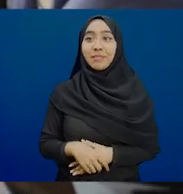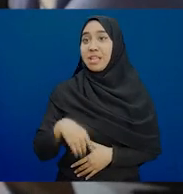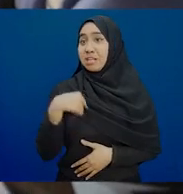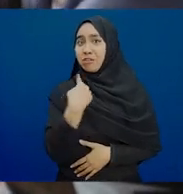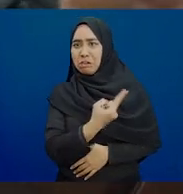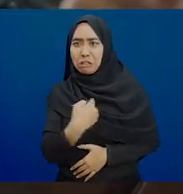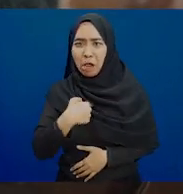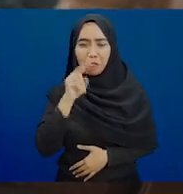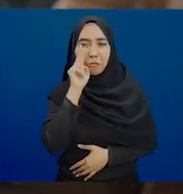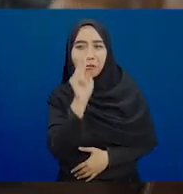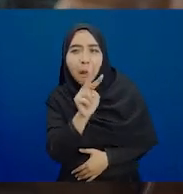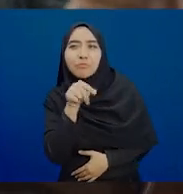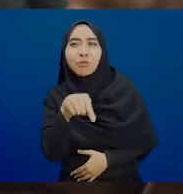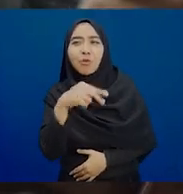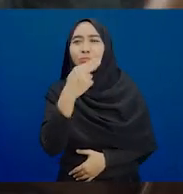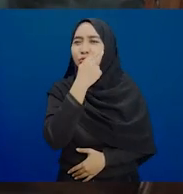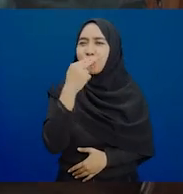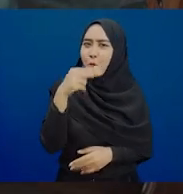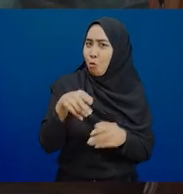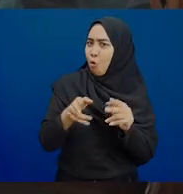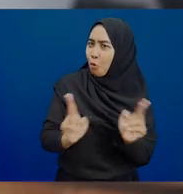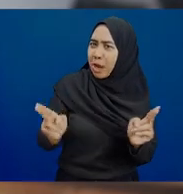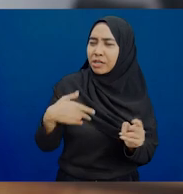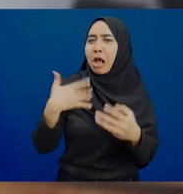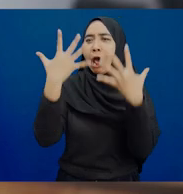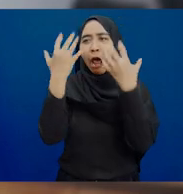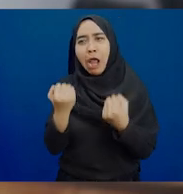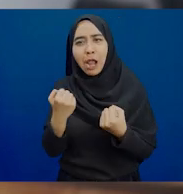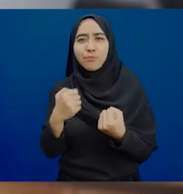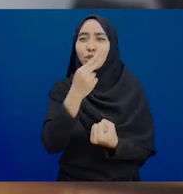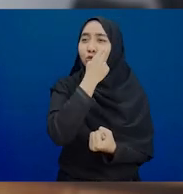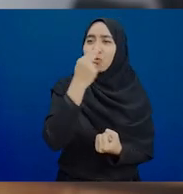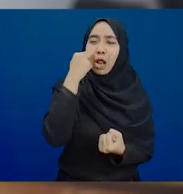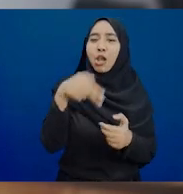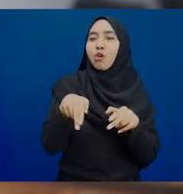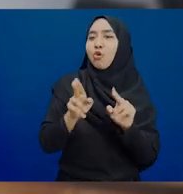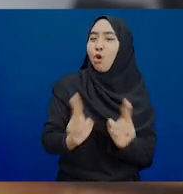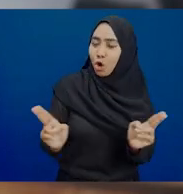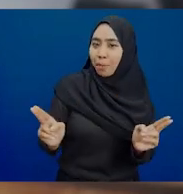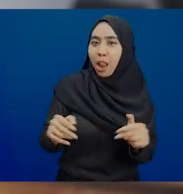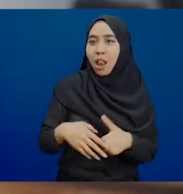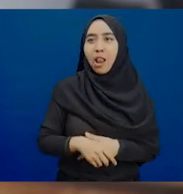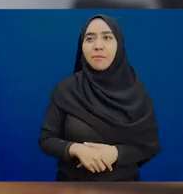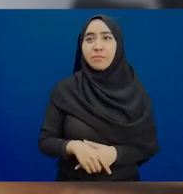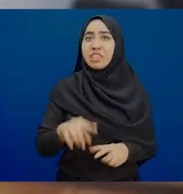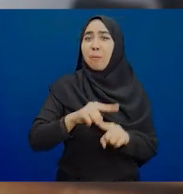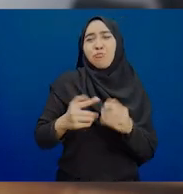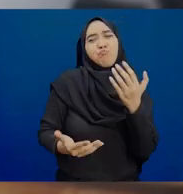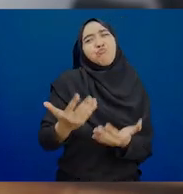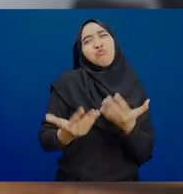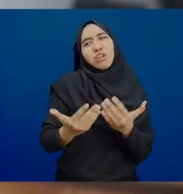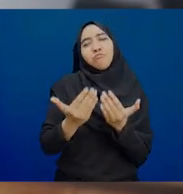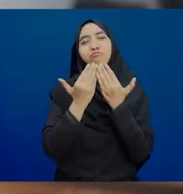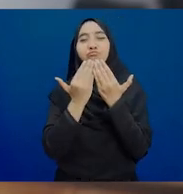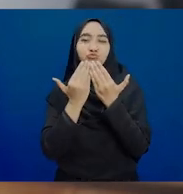Semoga saya bisa melihat dengan normal lagi kalau harapan untuk saya. Semoga ya